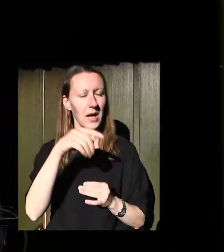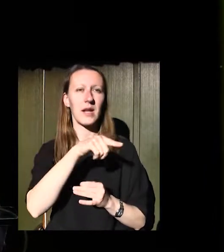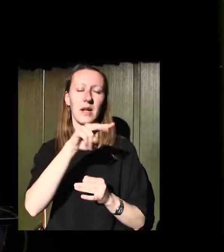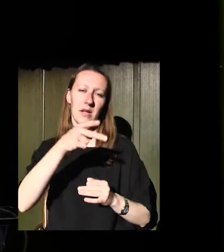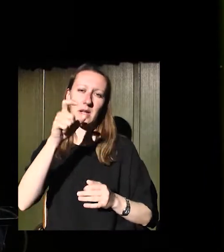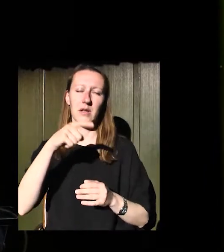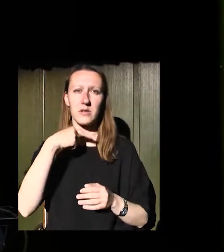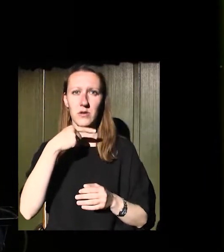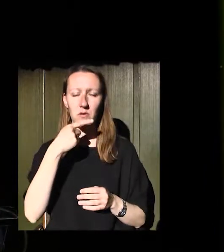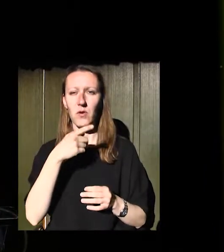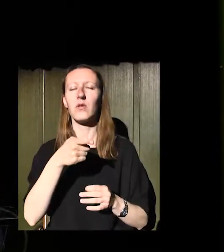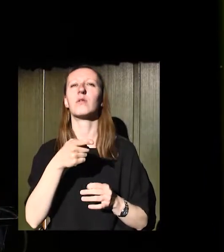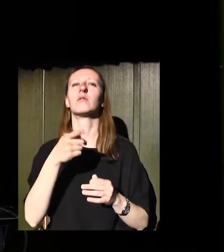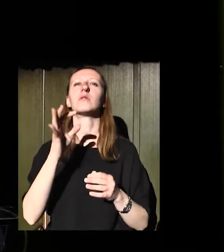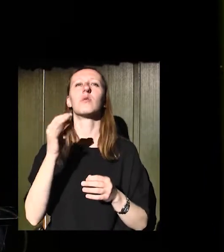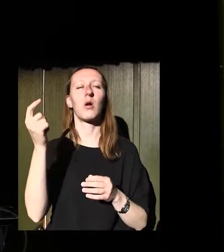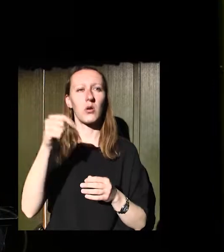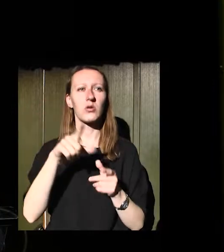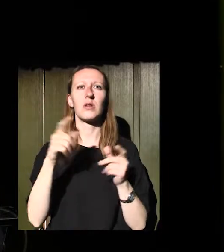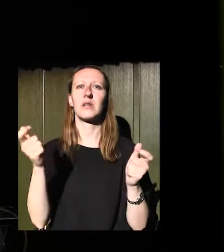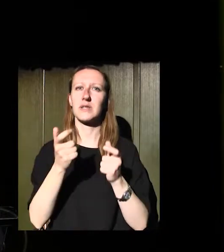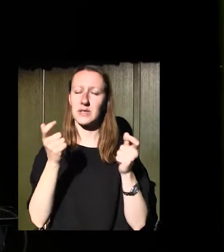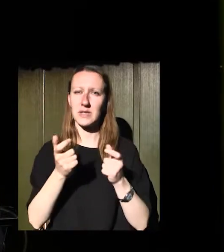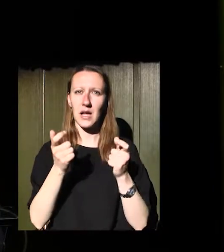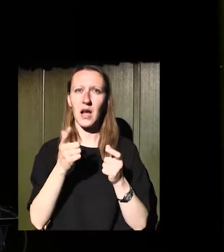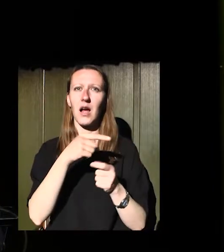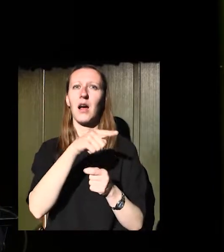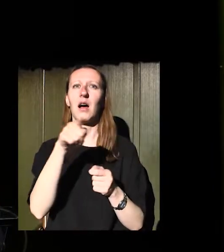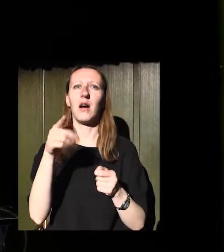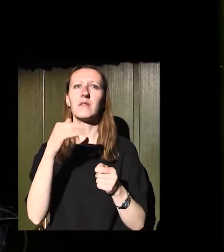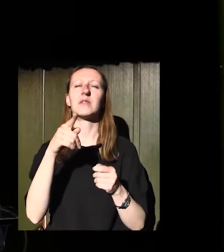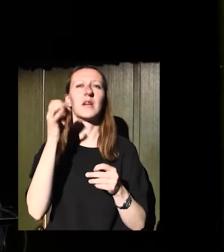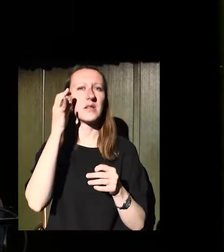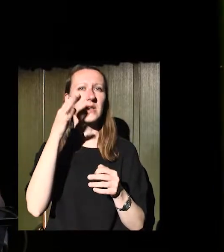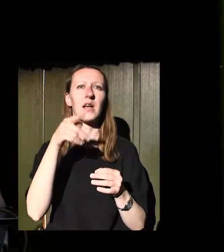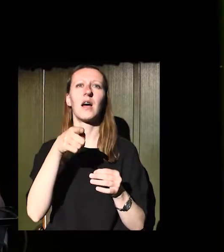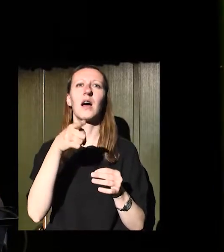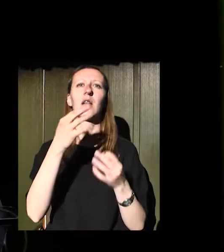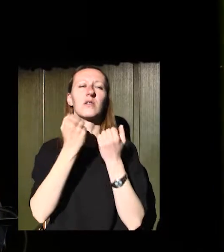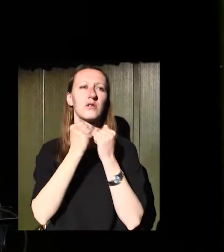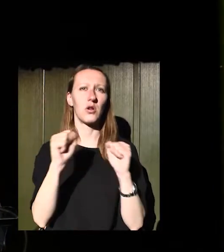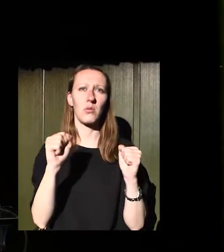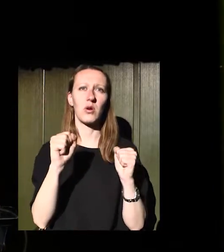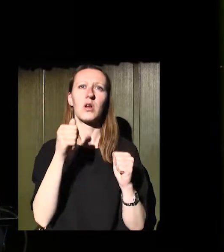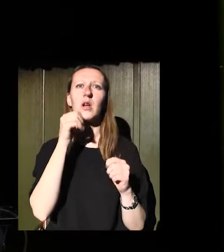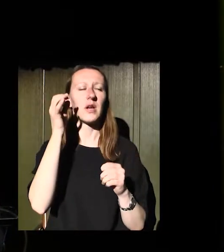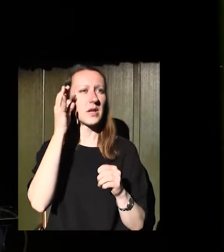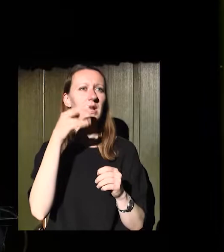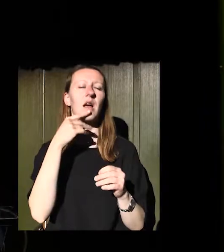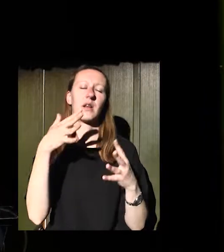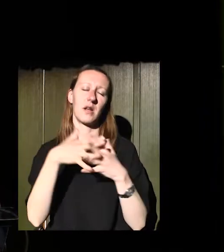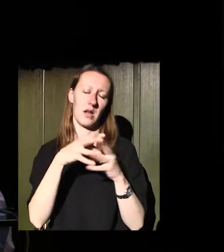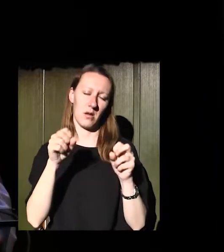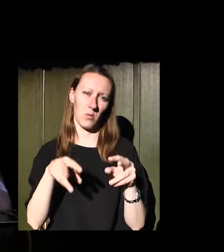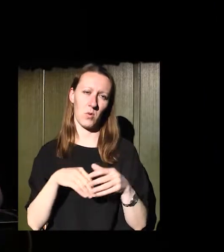cari concittadine e concittadini, benvenuti alla celebrazione solenne della giornata della liberazione e giornata